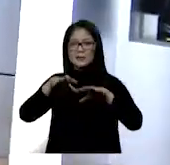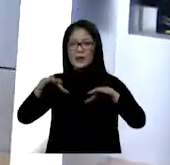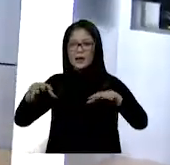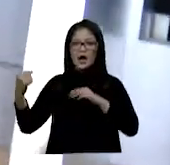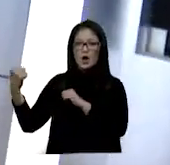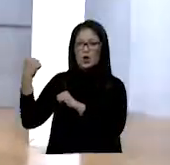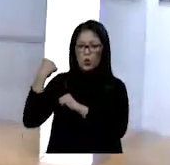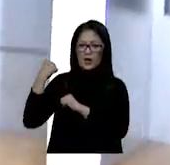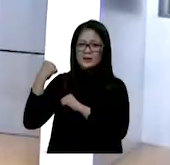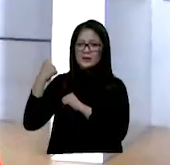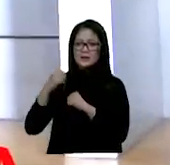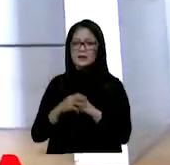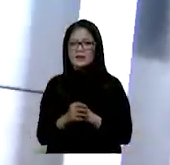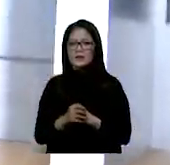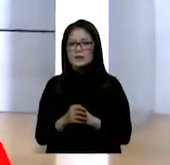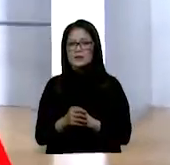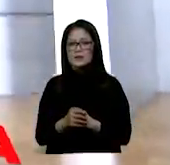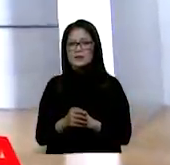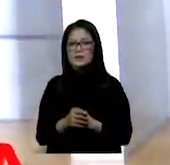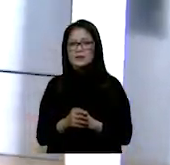ataupun terluka.